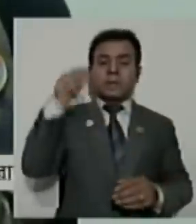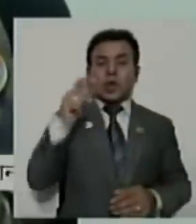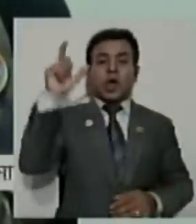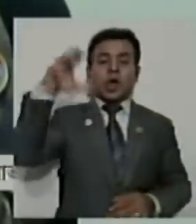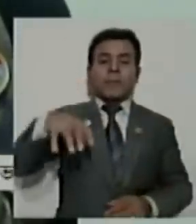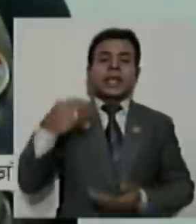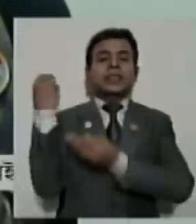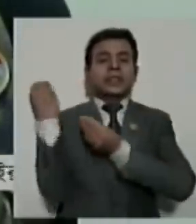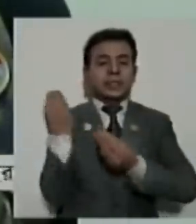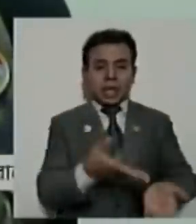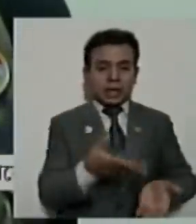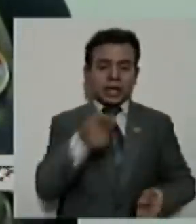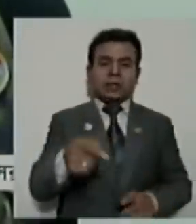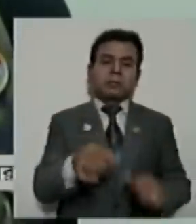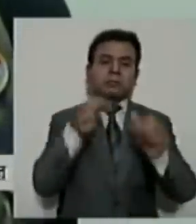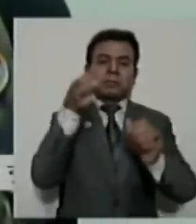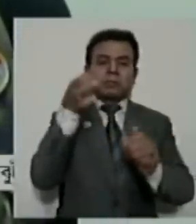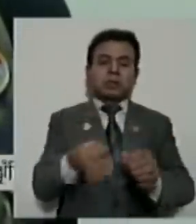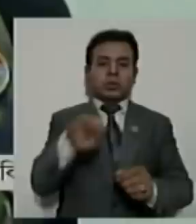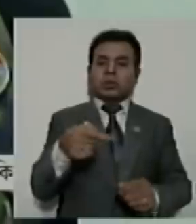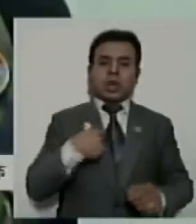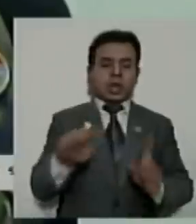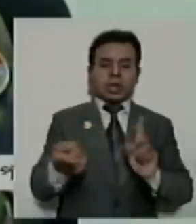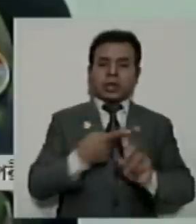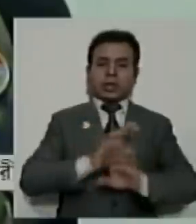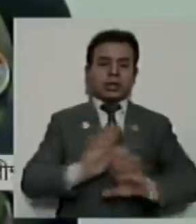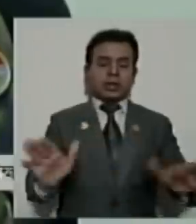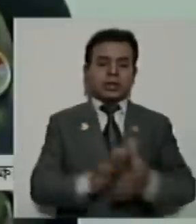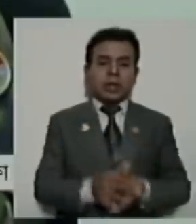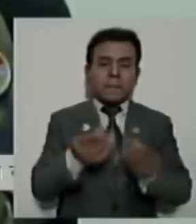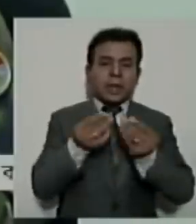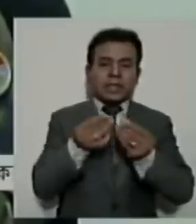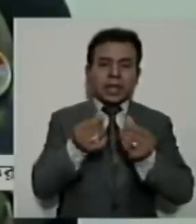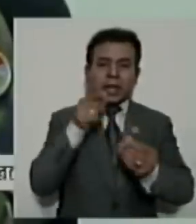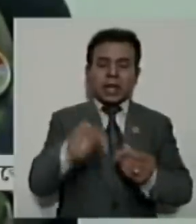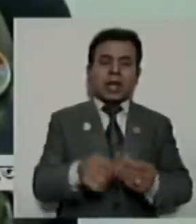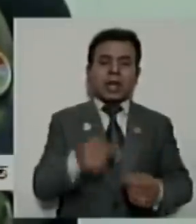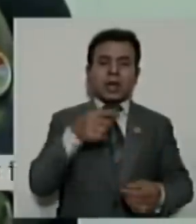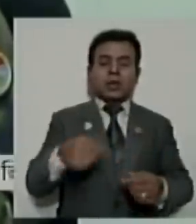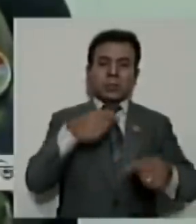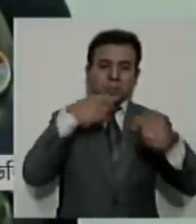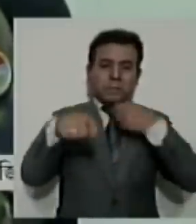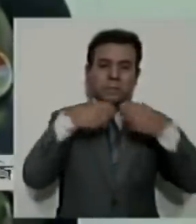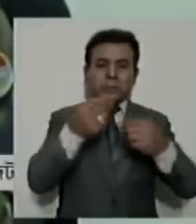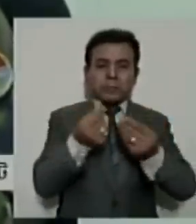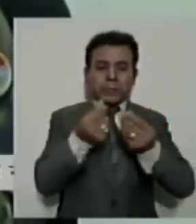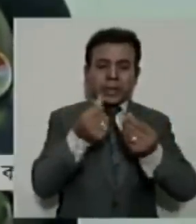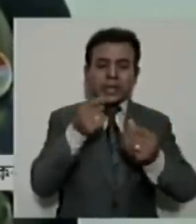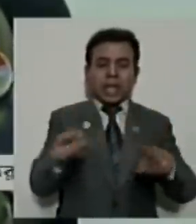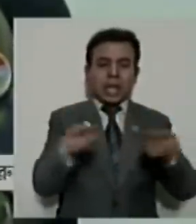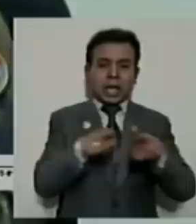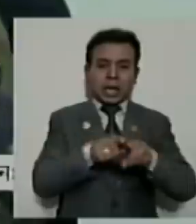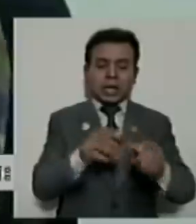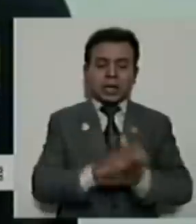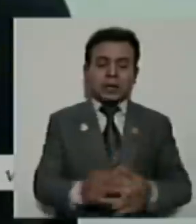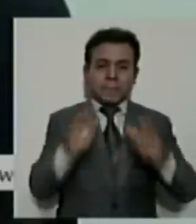মাস্ক ব্যবহার করে ছবি তুলে এগুলা বিভিন্ন সংবাদ মিডিয়াতে পরিবেশন করে বিভ্রান্ত ছড়ানো হচ্ছে। যেটা CMSD থেকে